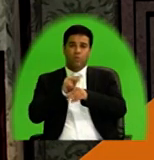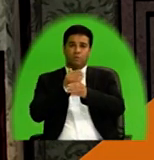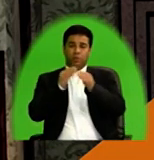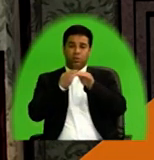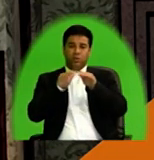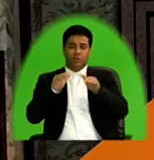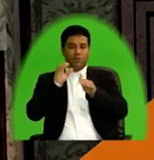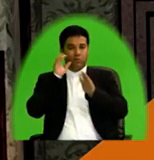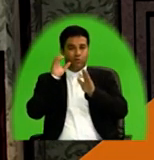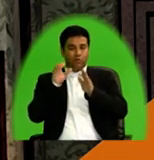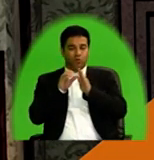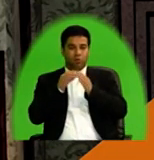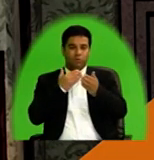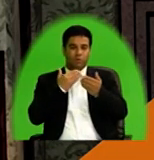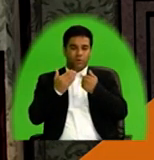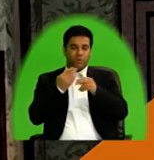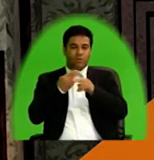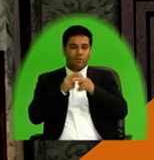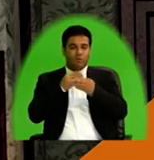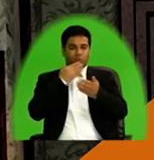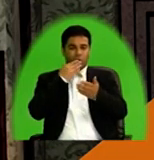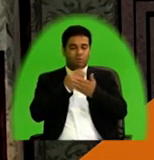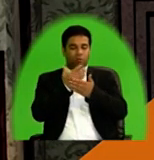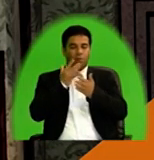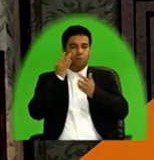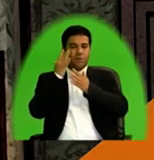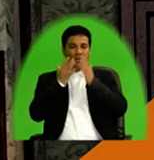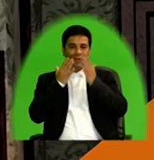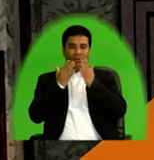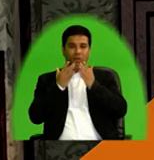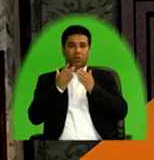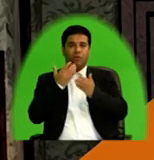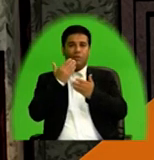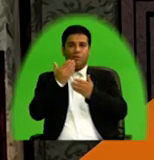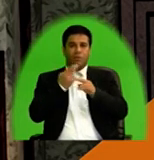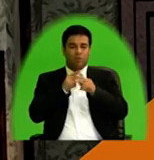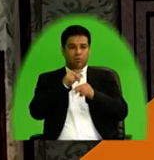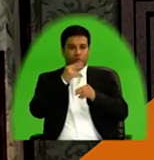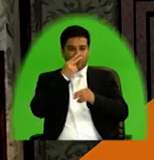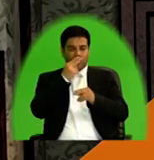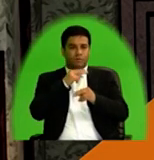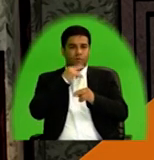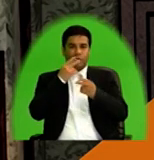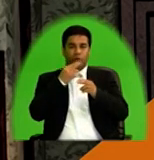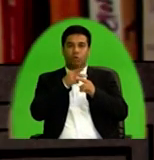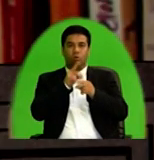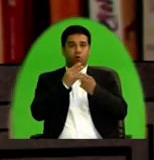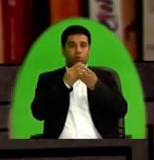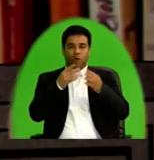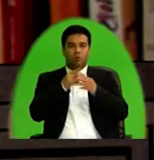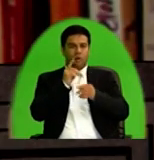своих слушать, рассуждать и высказывать свои мысли. Не фиксируйте внимание на том, что у него